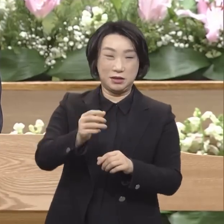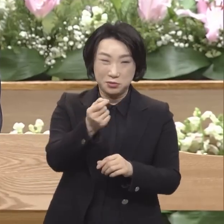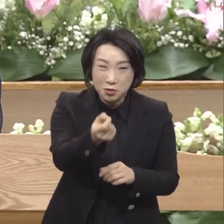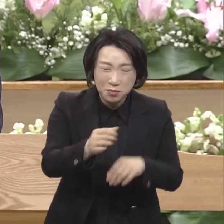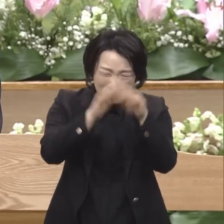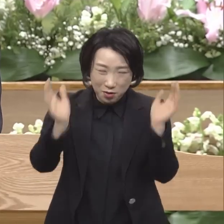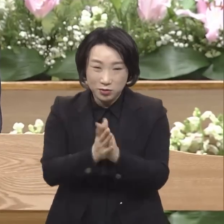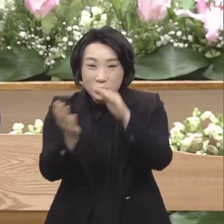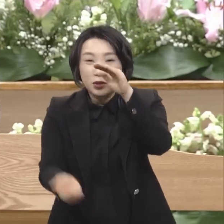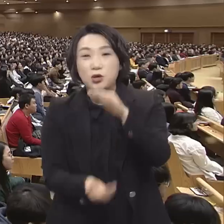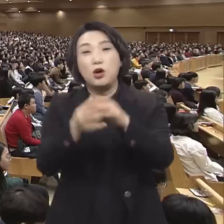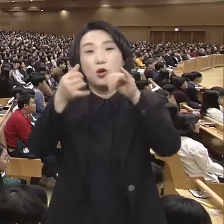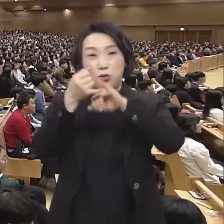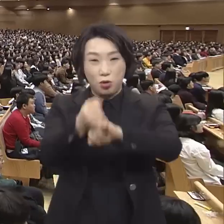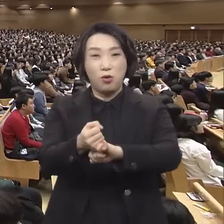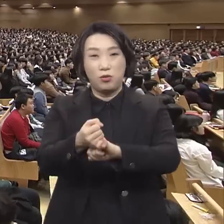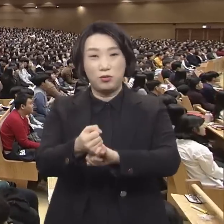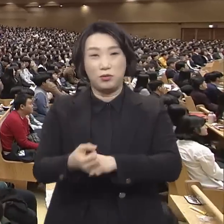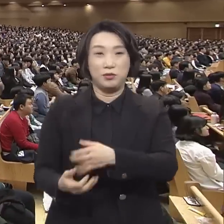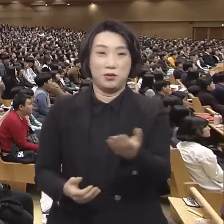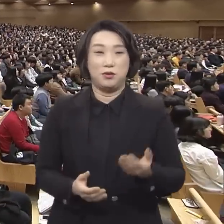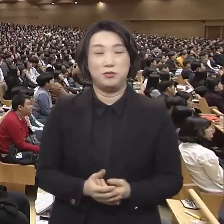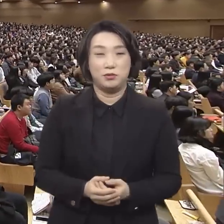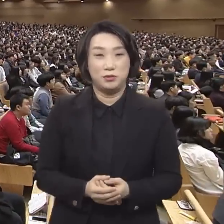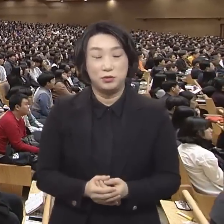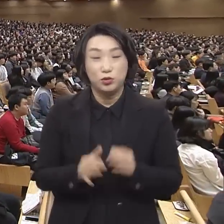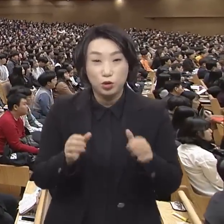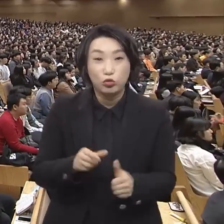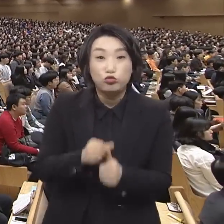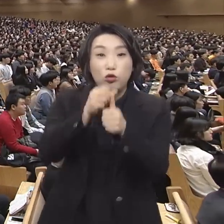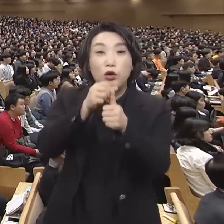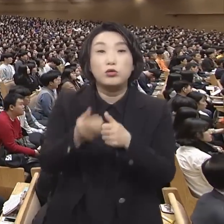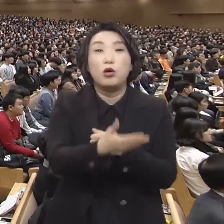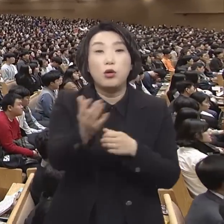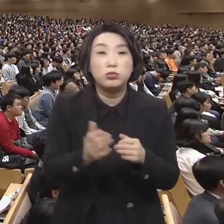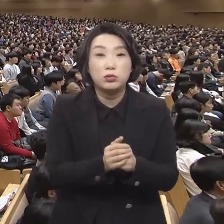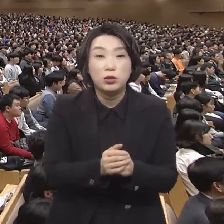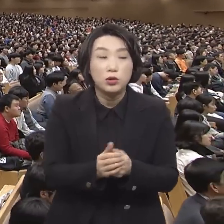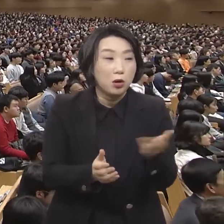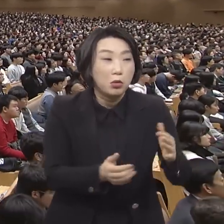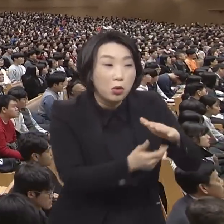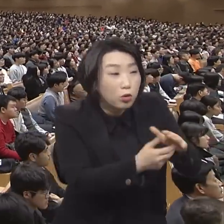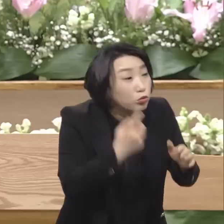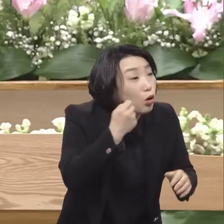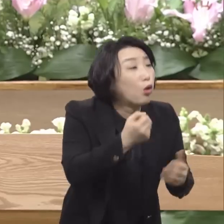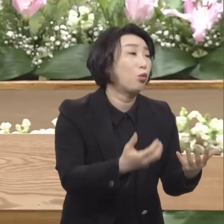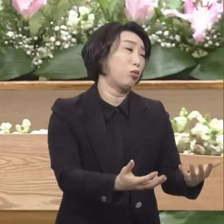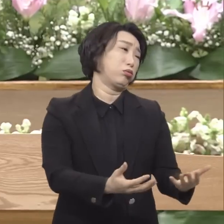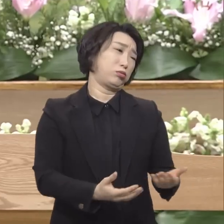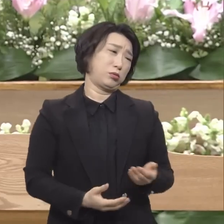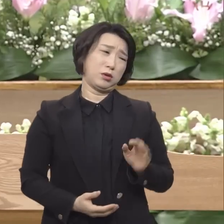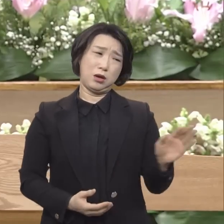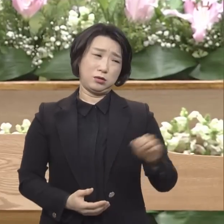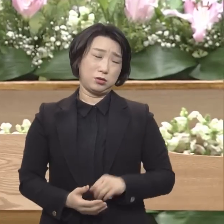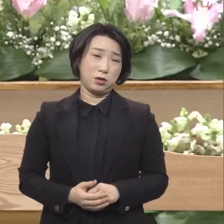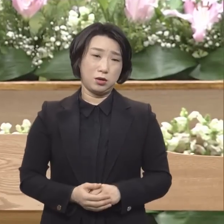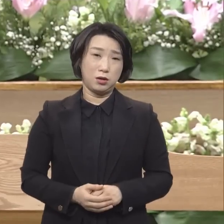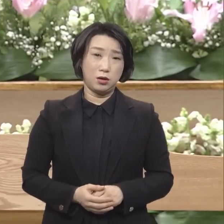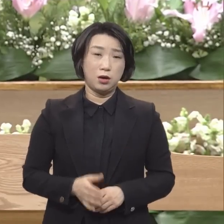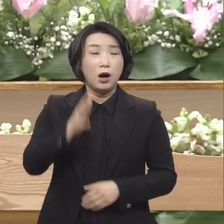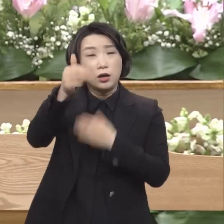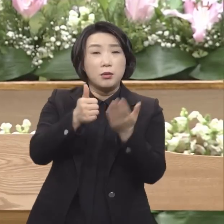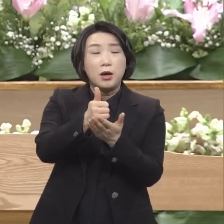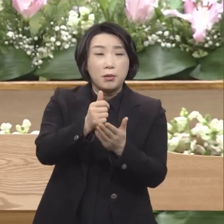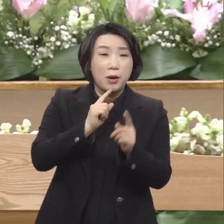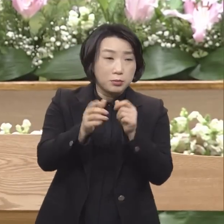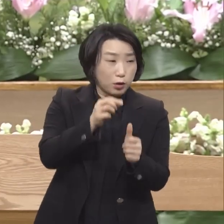다 이루고야 만다. 근데 구원을 수수부려. 왜 구원과 복을 수수부리는